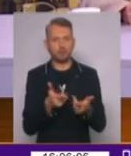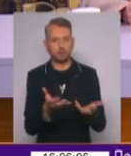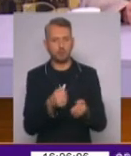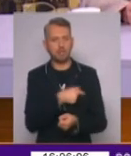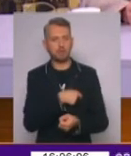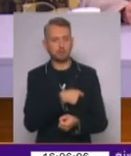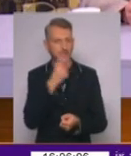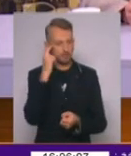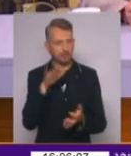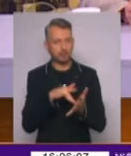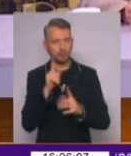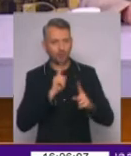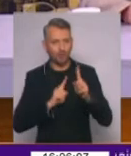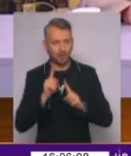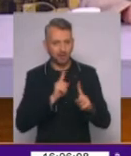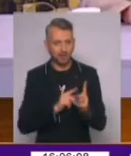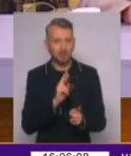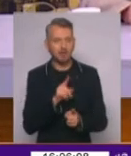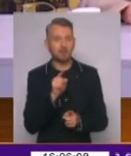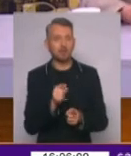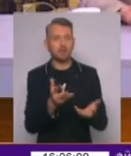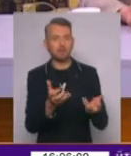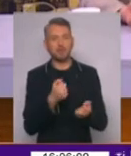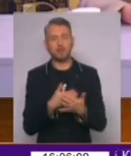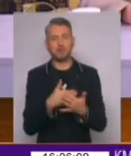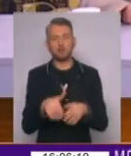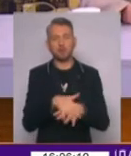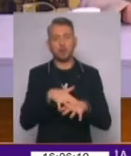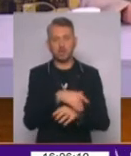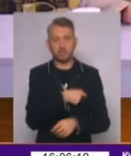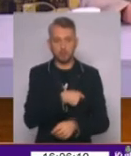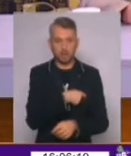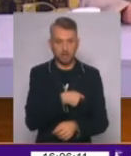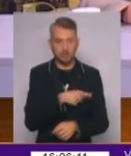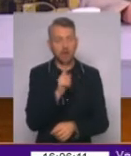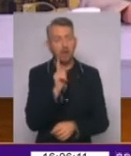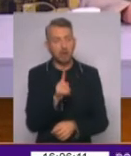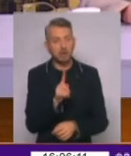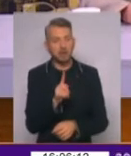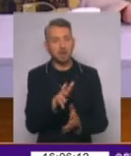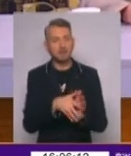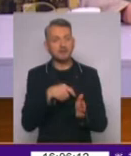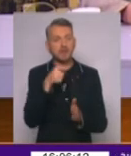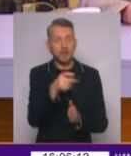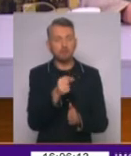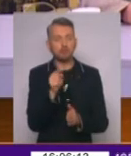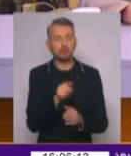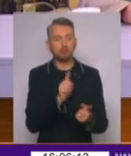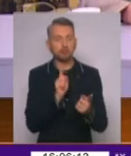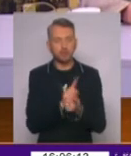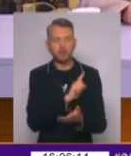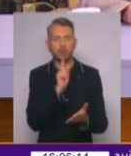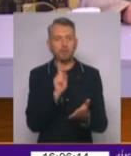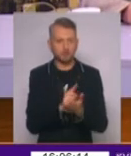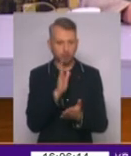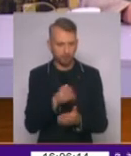депутатів Київської міської ради, як вони приймають, наприклад, народних депутатів. Але заявку на цю зустріч ми обов'язково